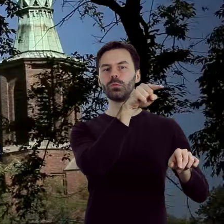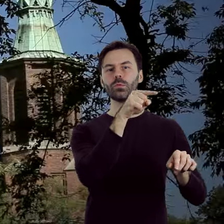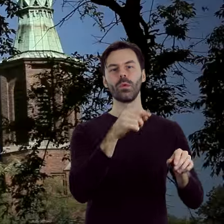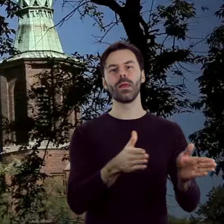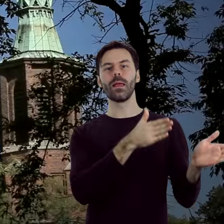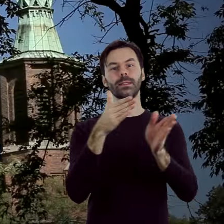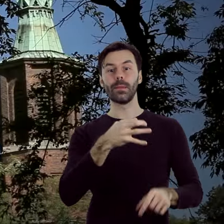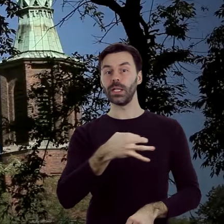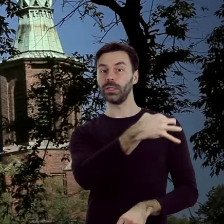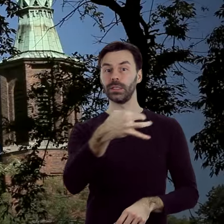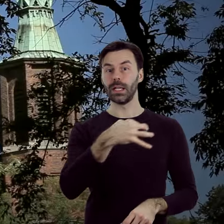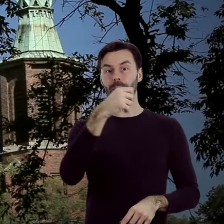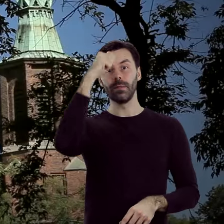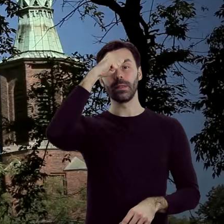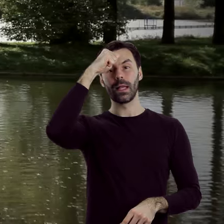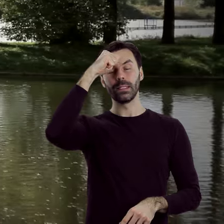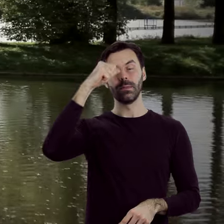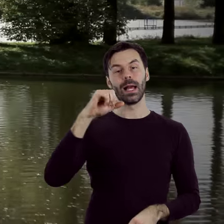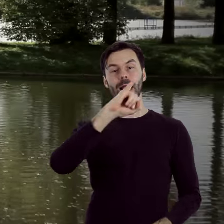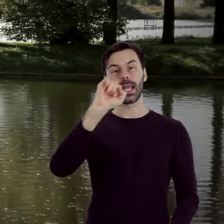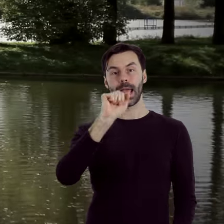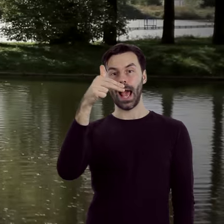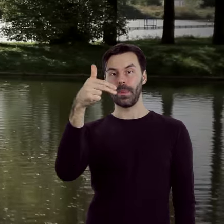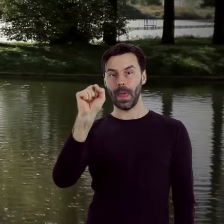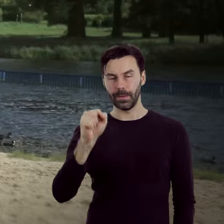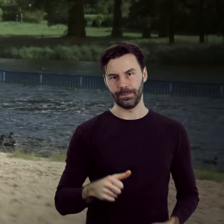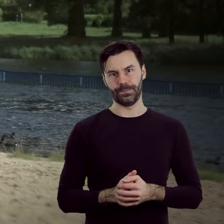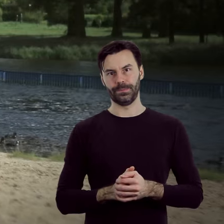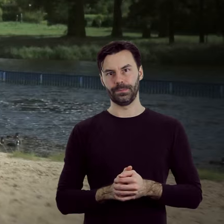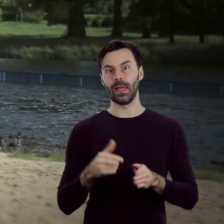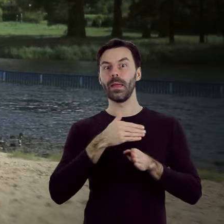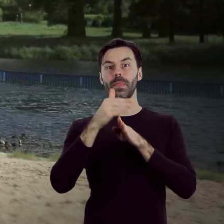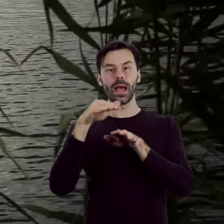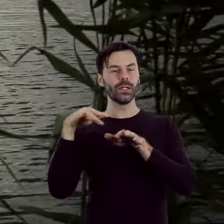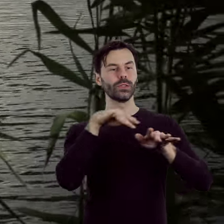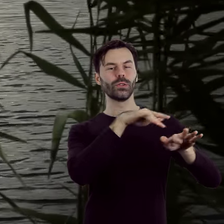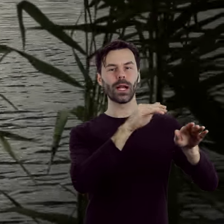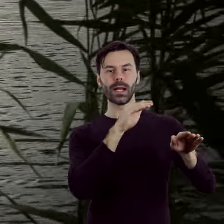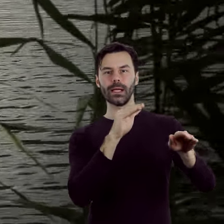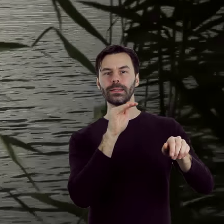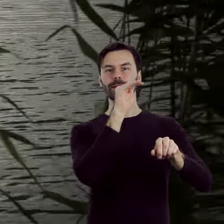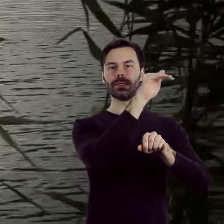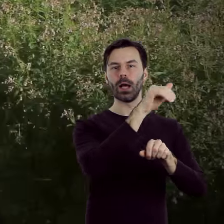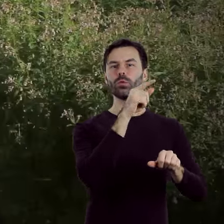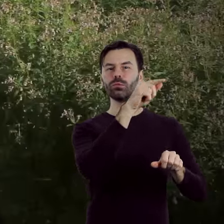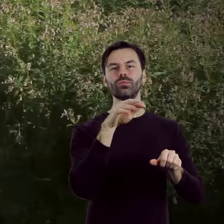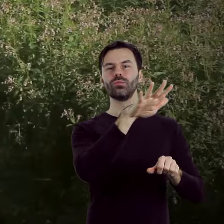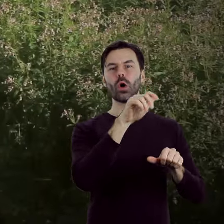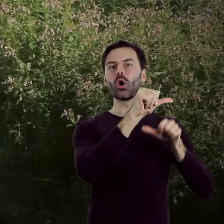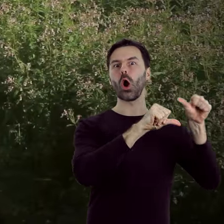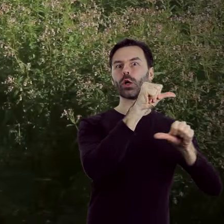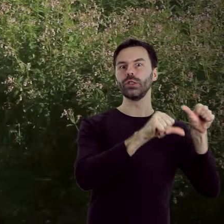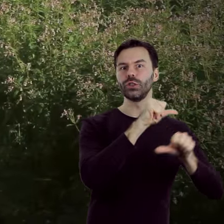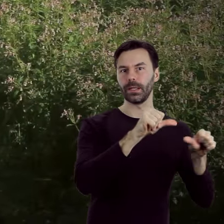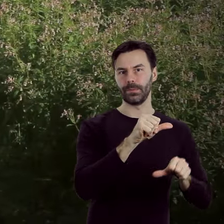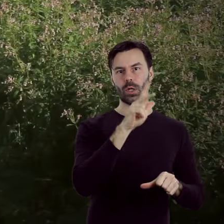kieruje się na Chojny, gdzie znajduje się kolejny popularny zbiornik – Stawy Jana. Dalej rzeczka płynie na zachód, w